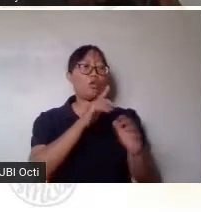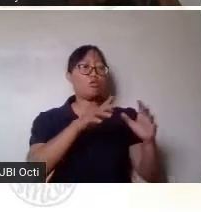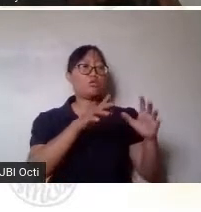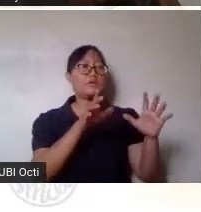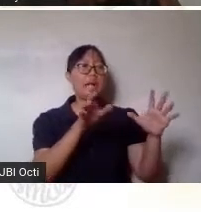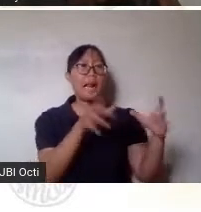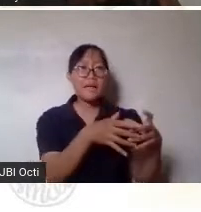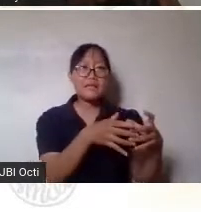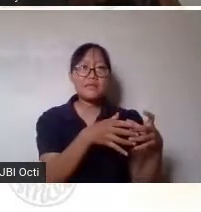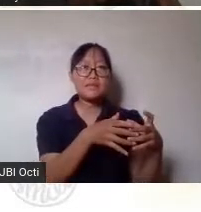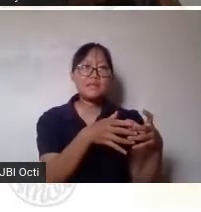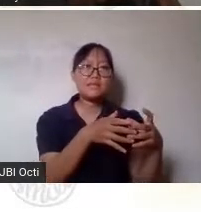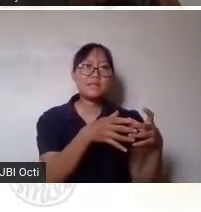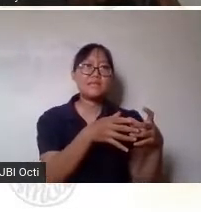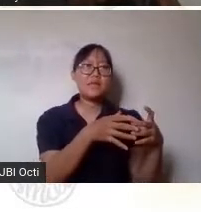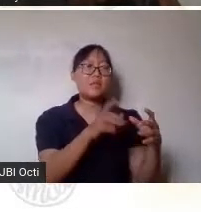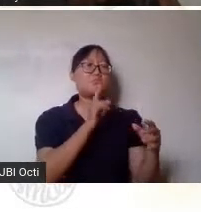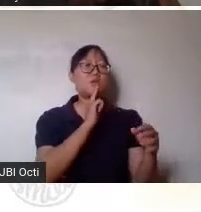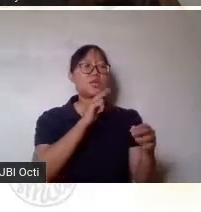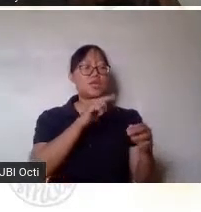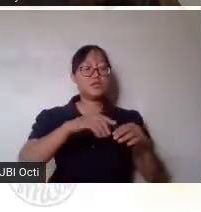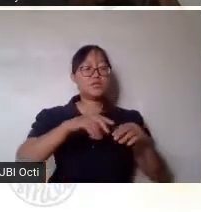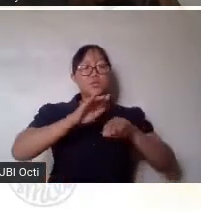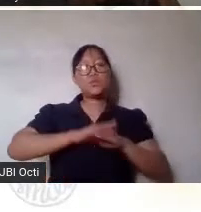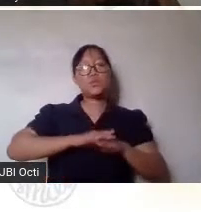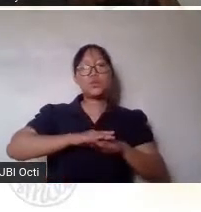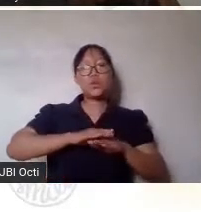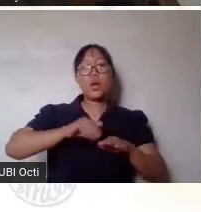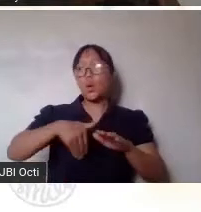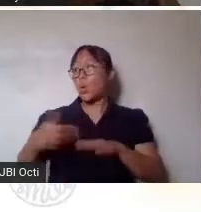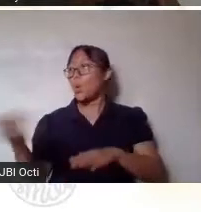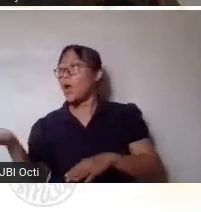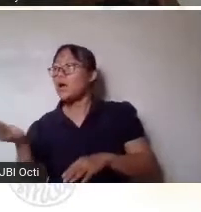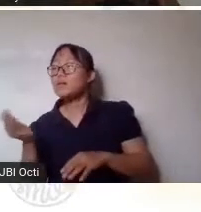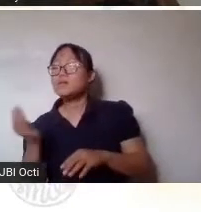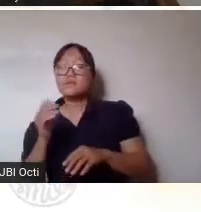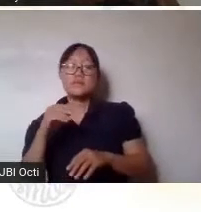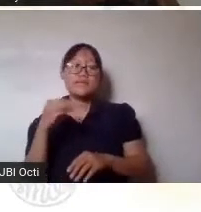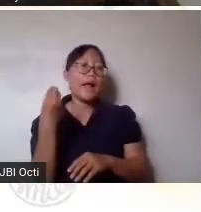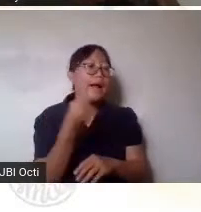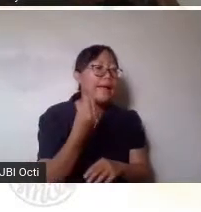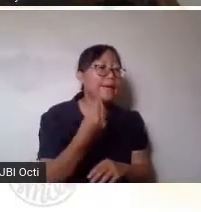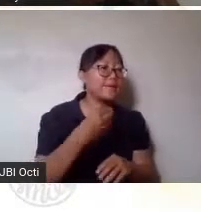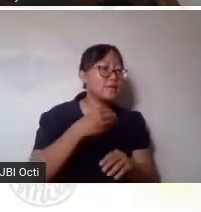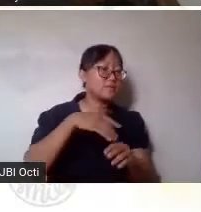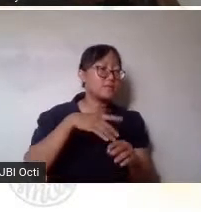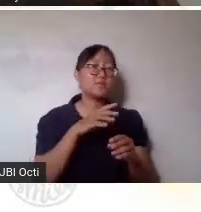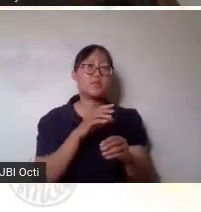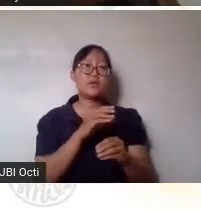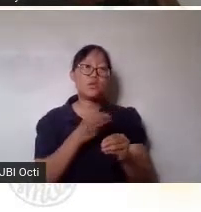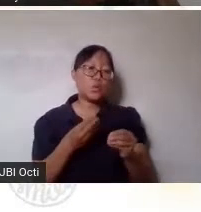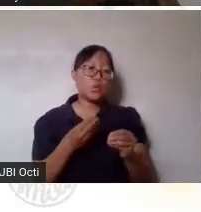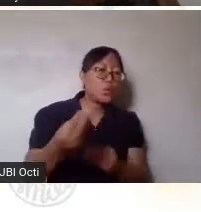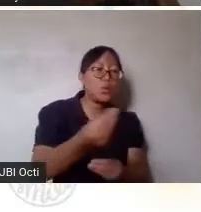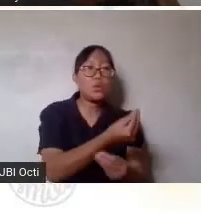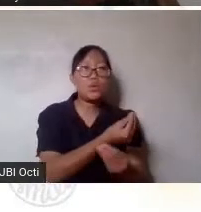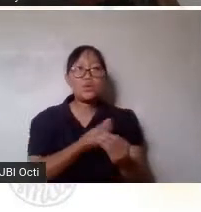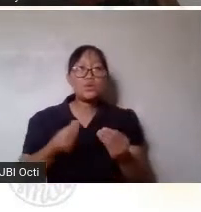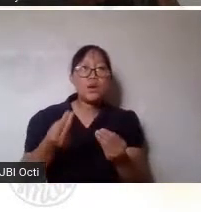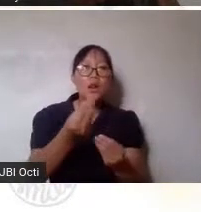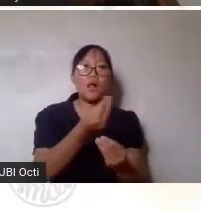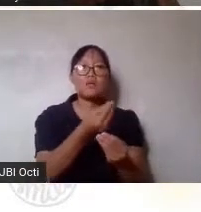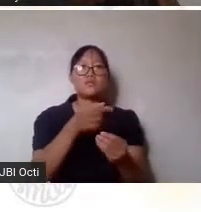dari tempatnya ya berjalan, kemudian mengitari kelas ya, menghampiri teman di bangku